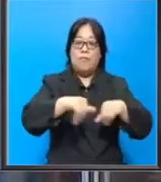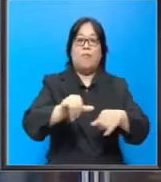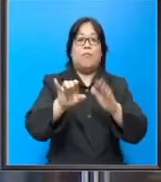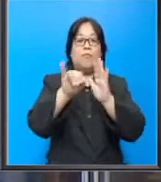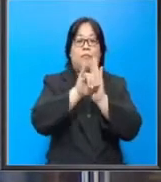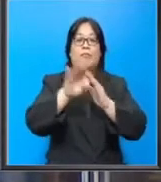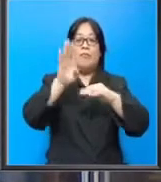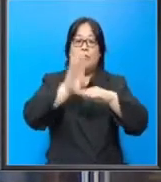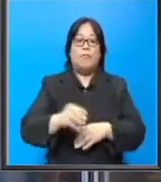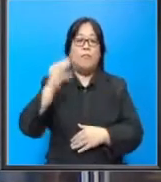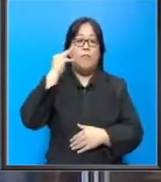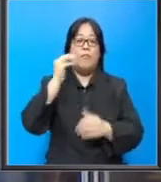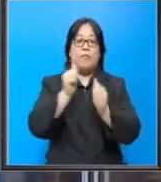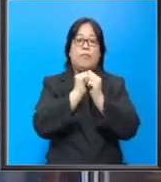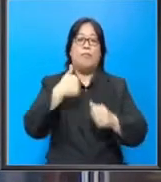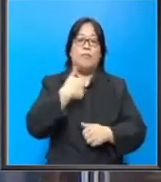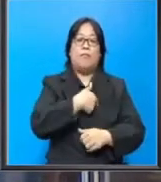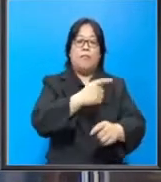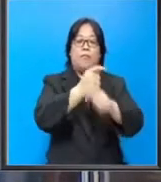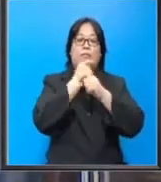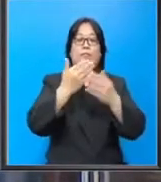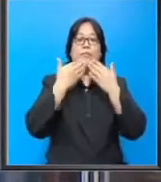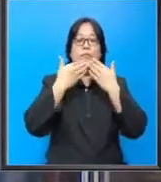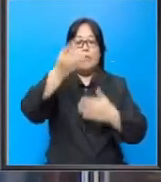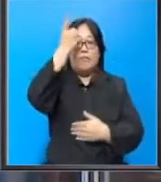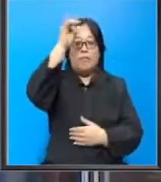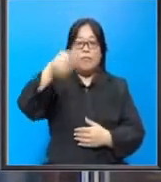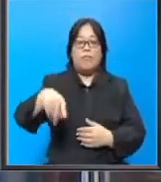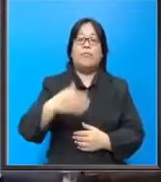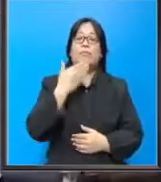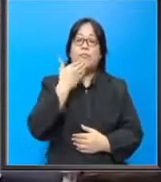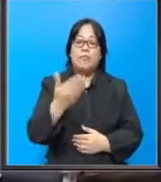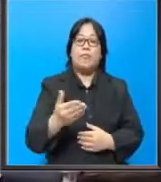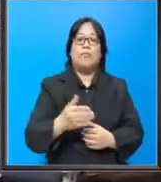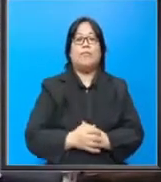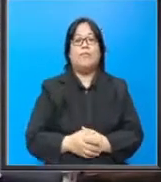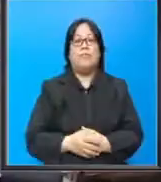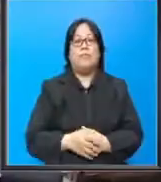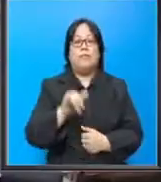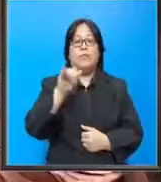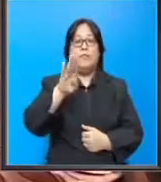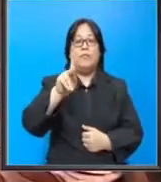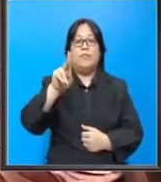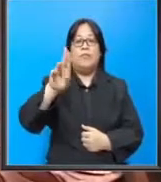Aditi budaya Melayu bersama kita pertahankan Terima kasih Datuk musik masih yang belum mati oleh tray ke